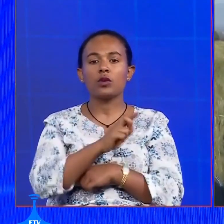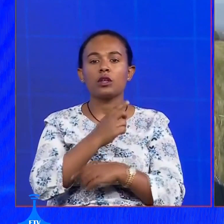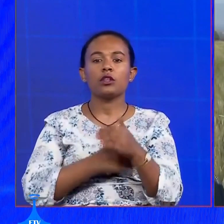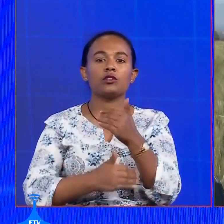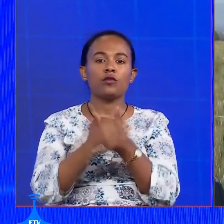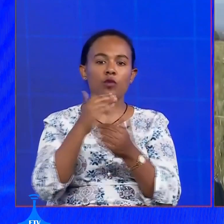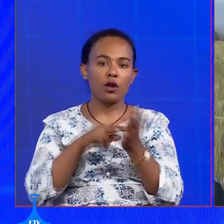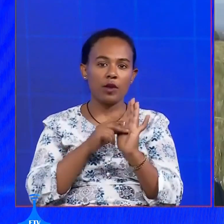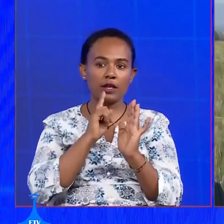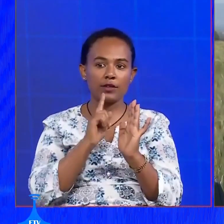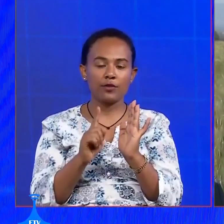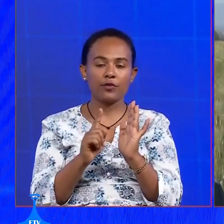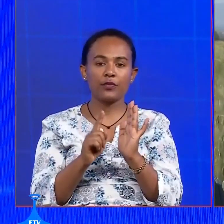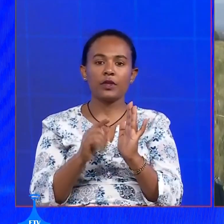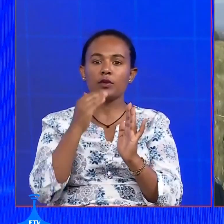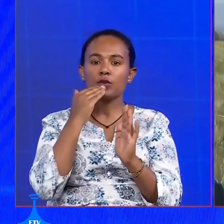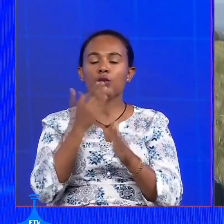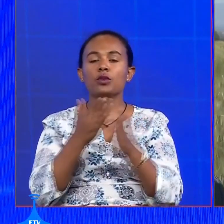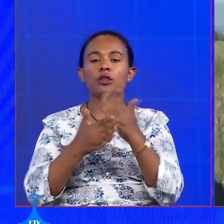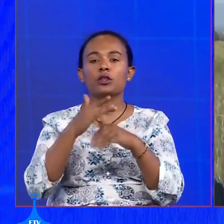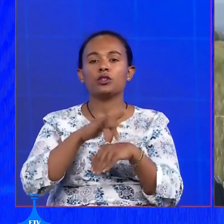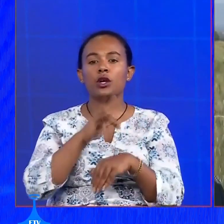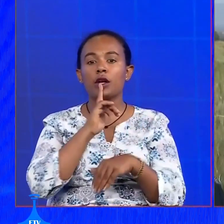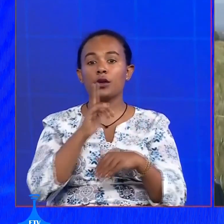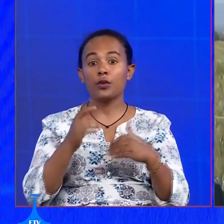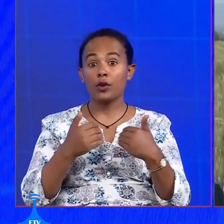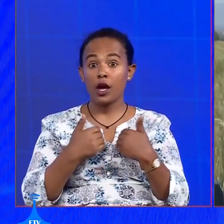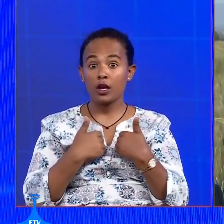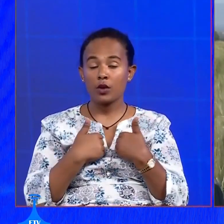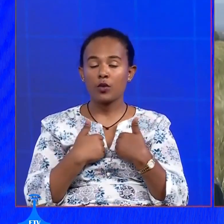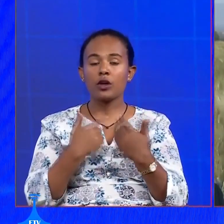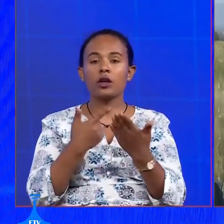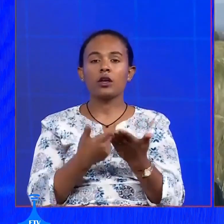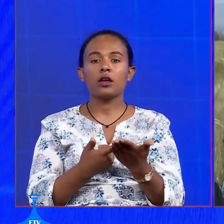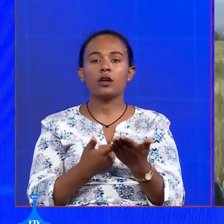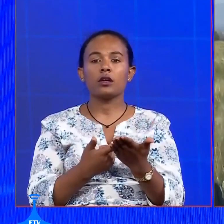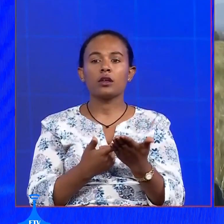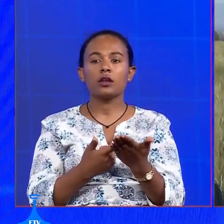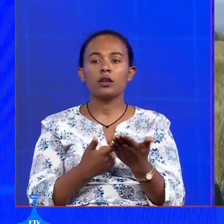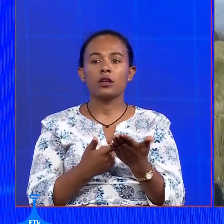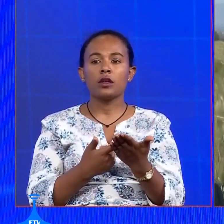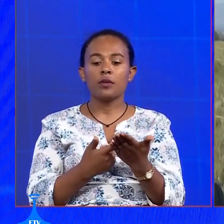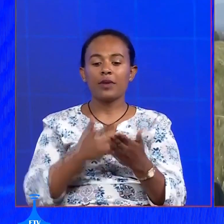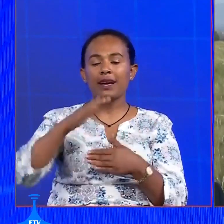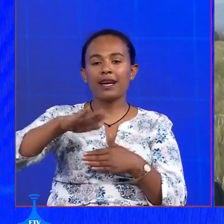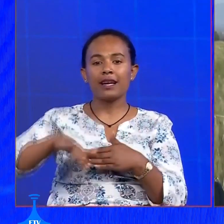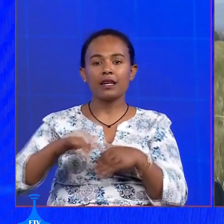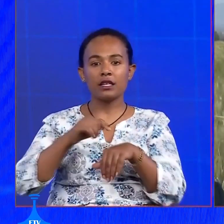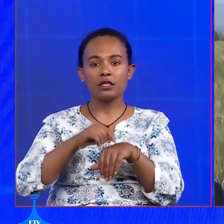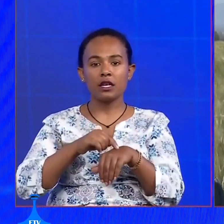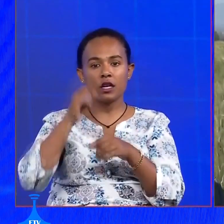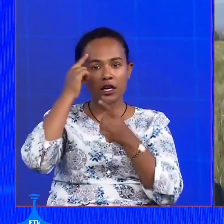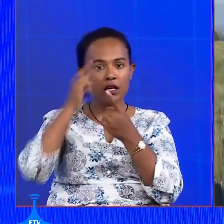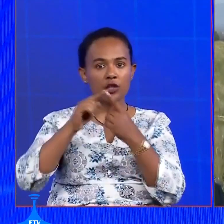ማለት ነው በቅሏል ጥሩ ደረጃ ላይ ነው ያለው ይሄ እንግዲህ በቀረን ጊዜ ከእቅዳችን በላይ እንደምንሄድ